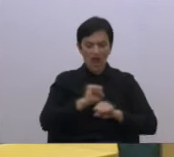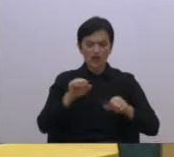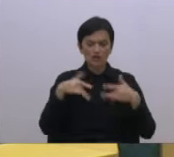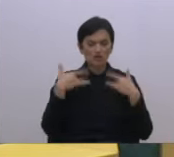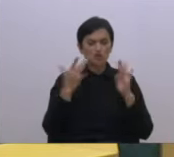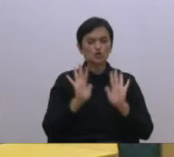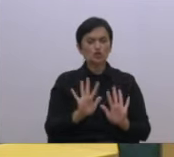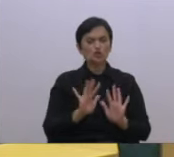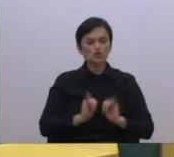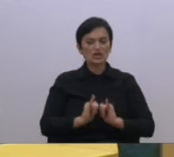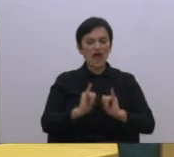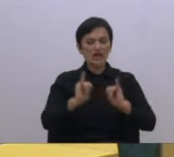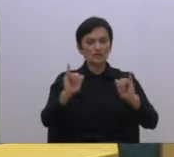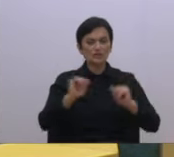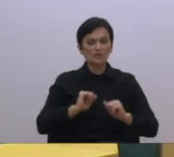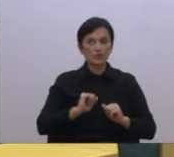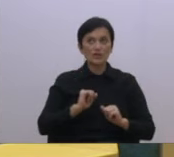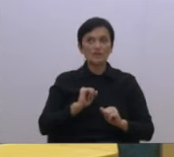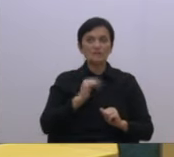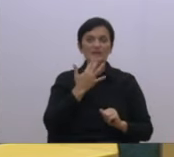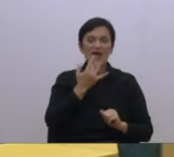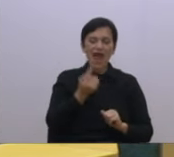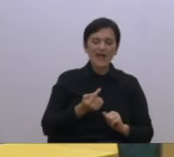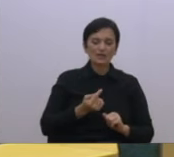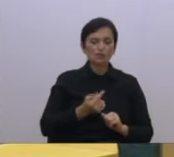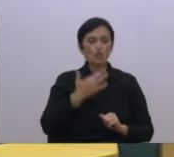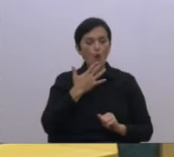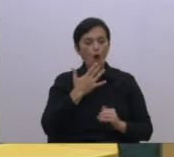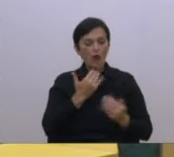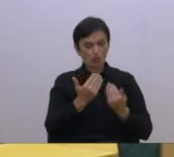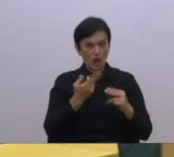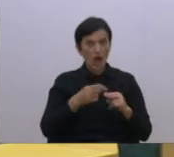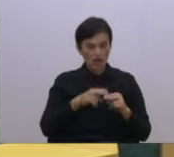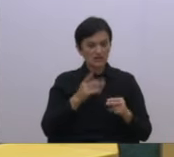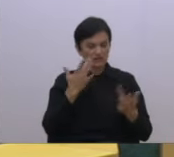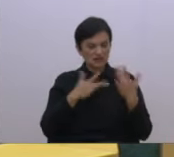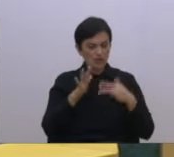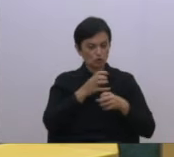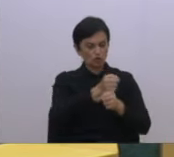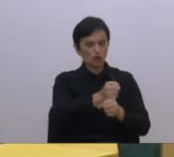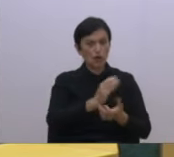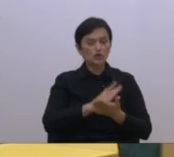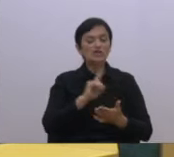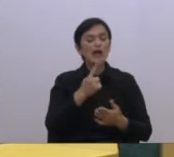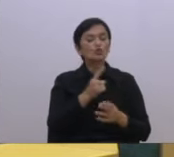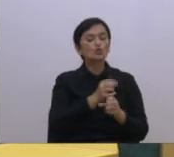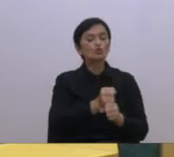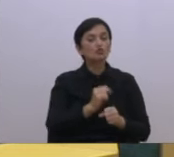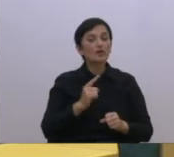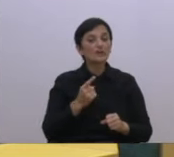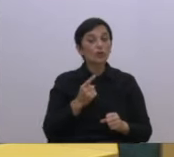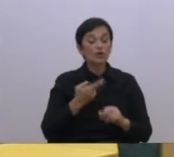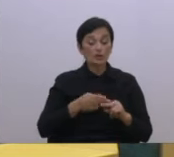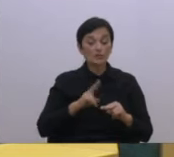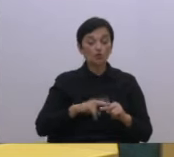სიძულვილის გაღვივება ეთნიკური, ეროვნული ნიშნით. ესეც ხო ცენზურა და შეზღუდვა არის. რატო ზღუდავთ მაშინ, ხომ?